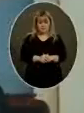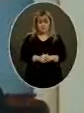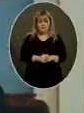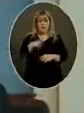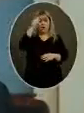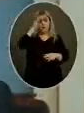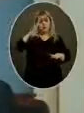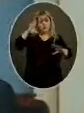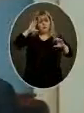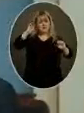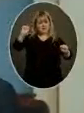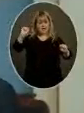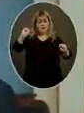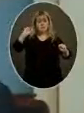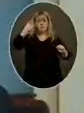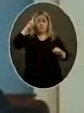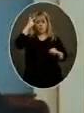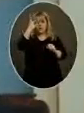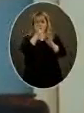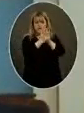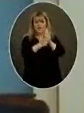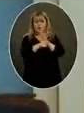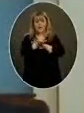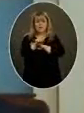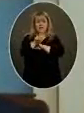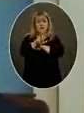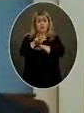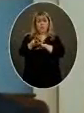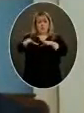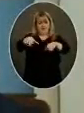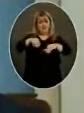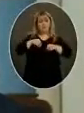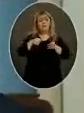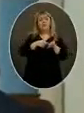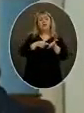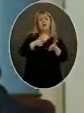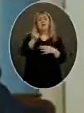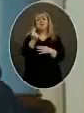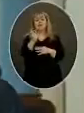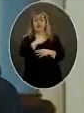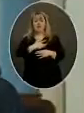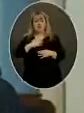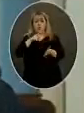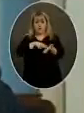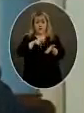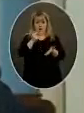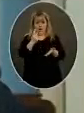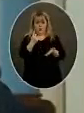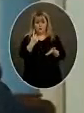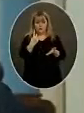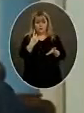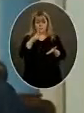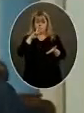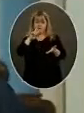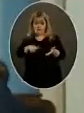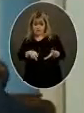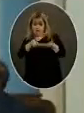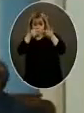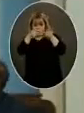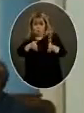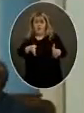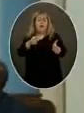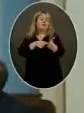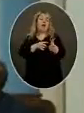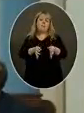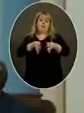Oui, M. le Président, le projet de loi 133 a été adopté le 13 juin 2011 et entrait en vigueur au moment de son